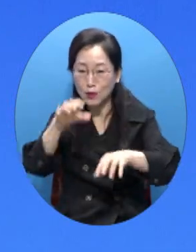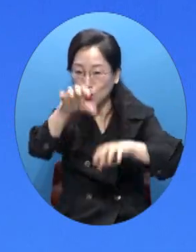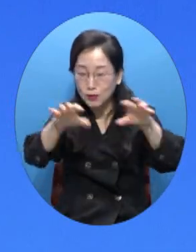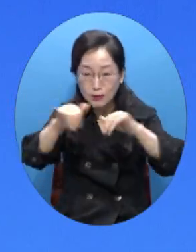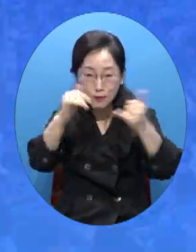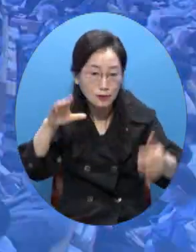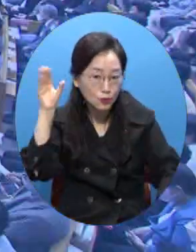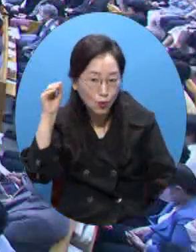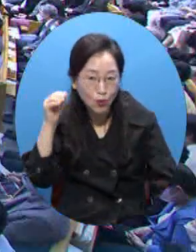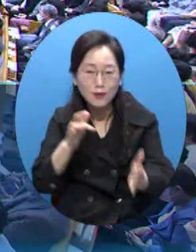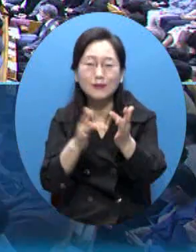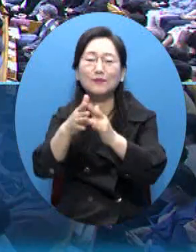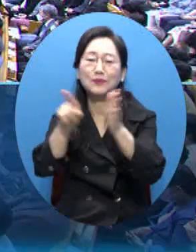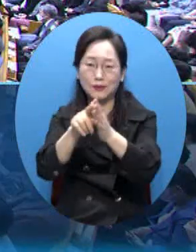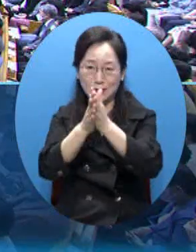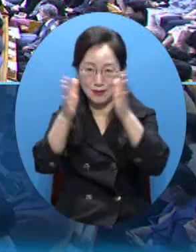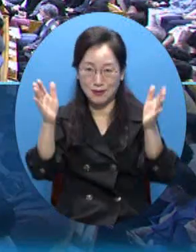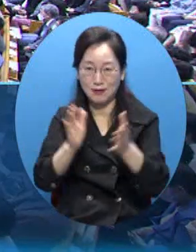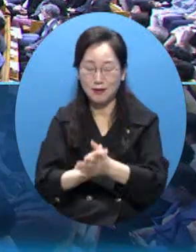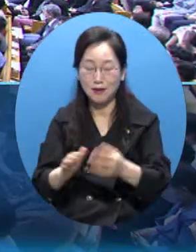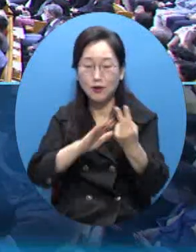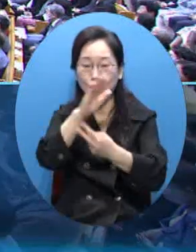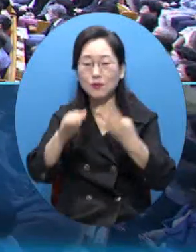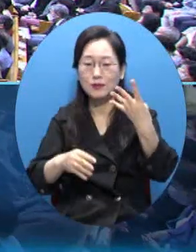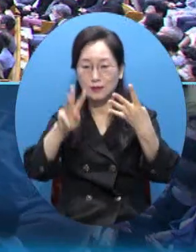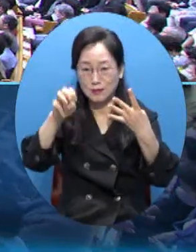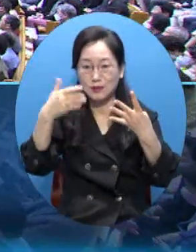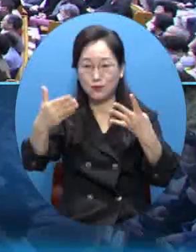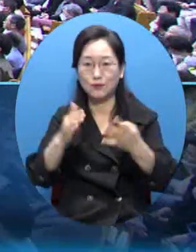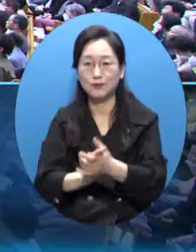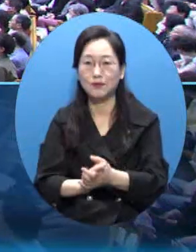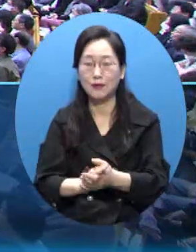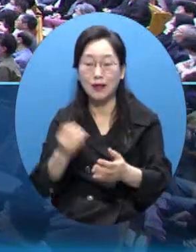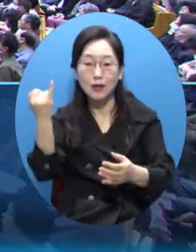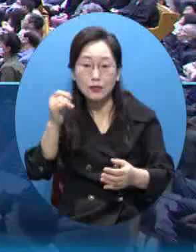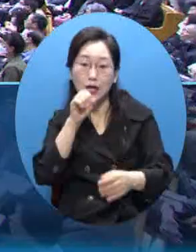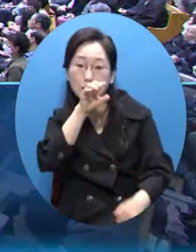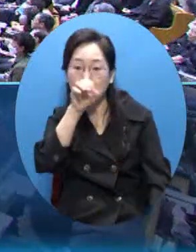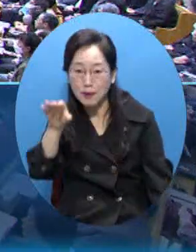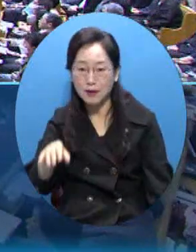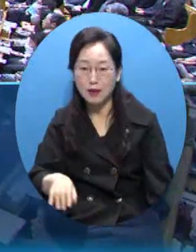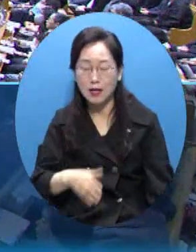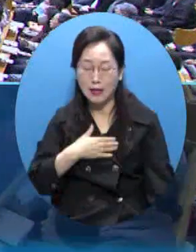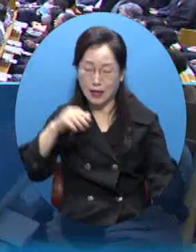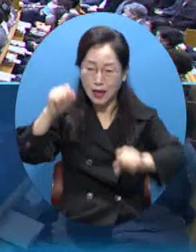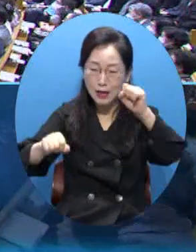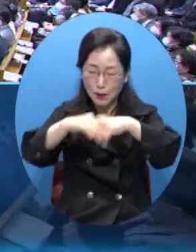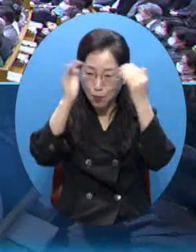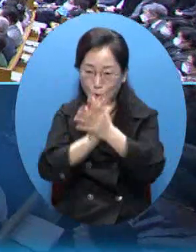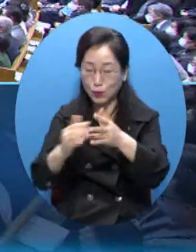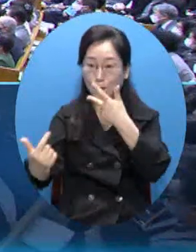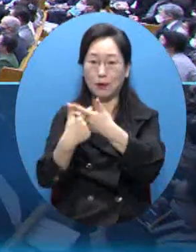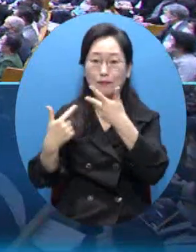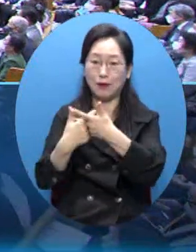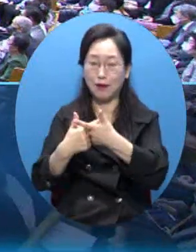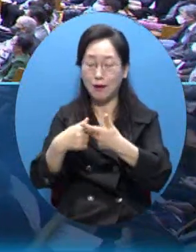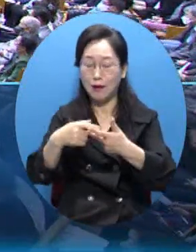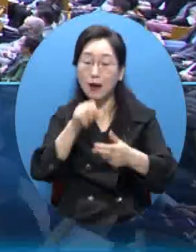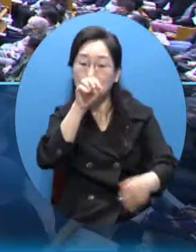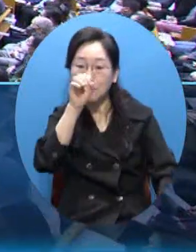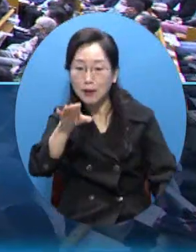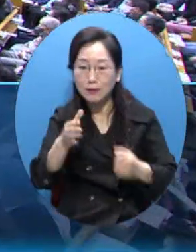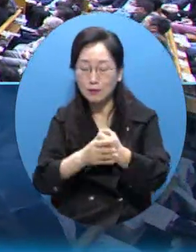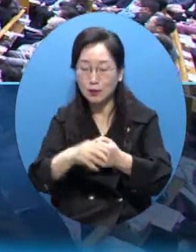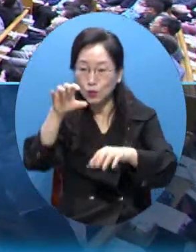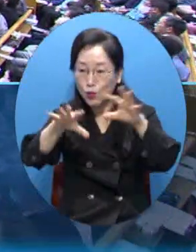믿게 되었습니다. 요한복음 4장 39절을 말씀합니다. 여자의 말이 내가 행한 모든 것을 그가 내게 말했다 증언함으로 그 동네